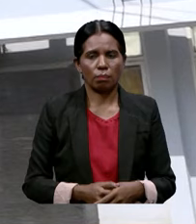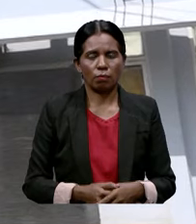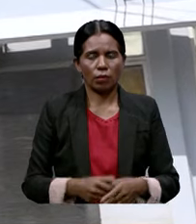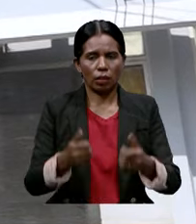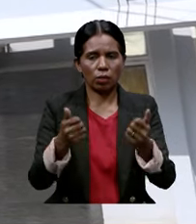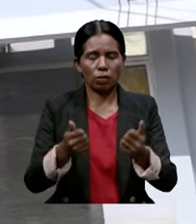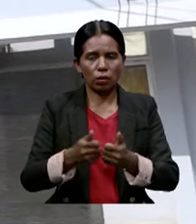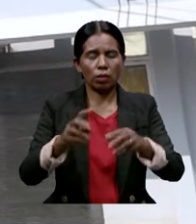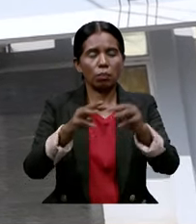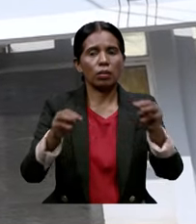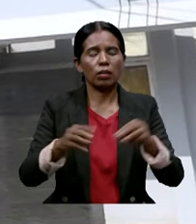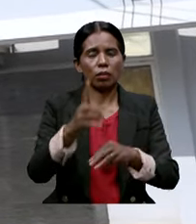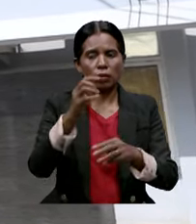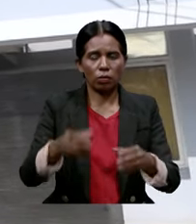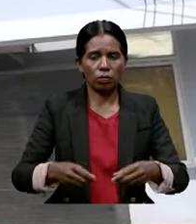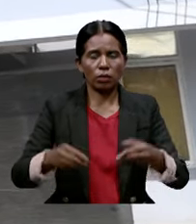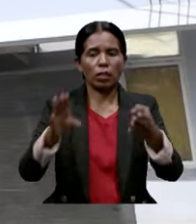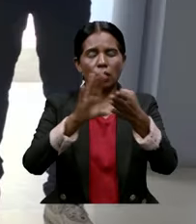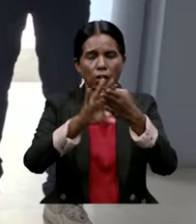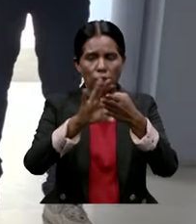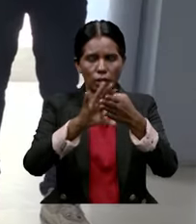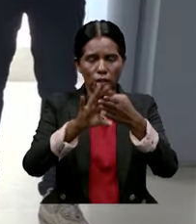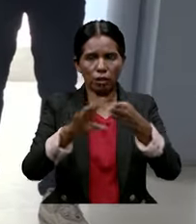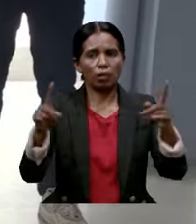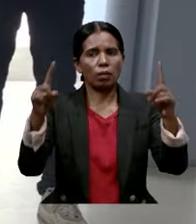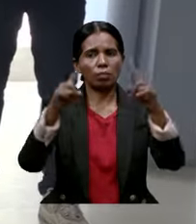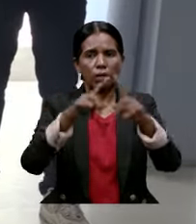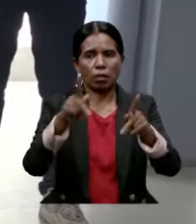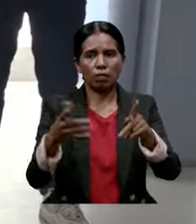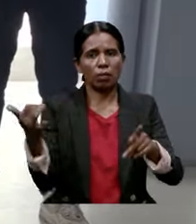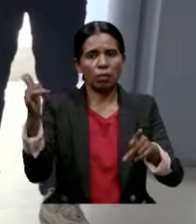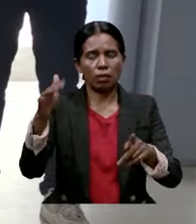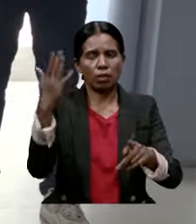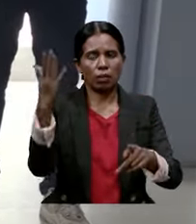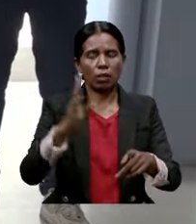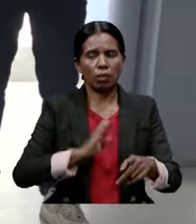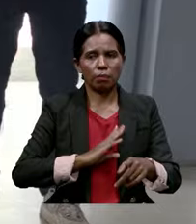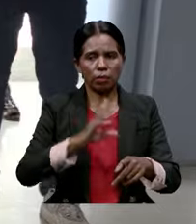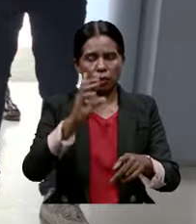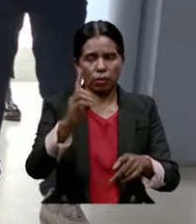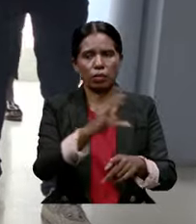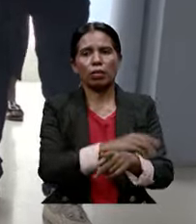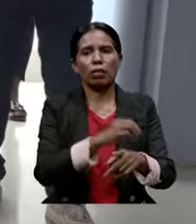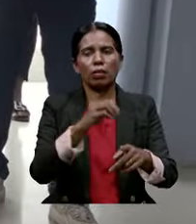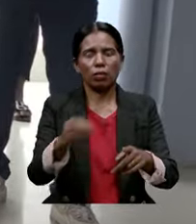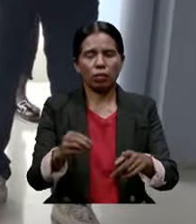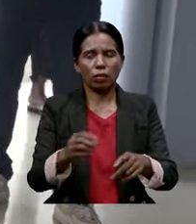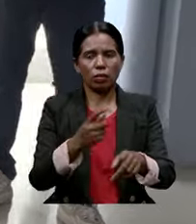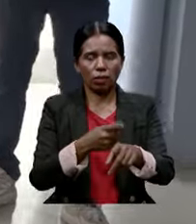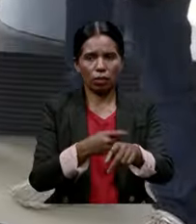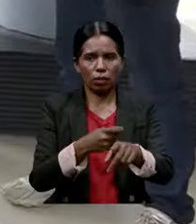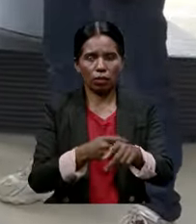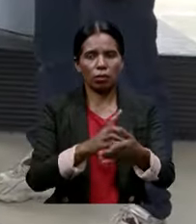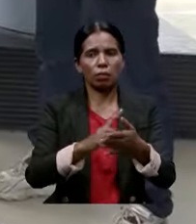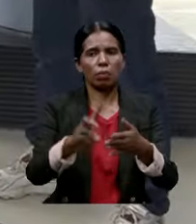Autoridade do município dele foi na carta notificação para vendedor sira e habidau senggol akadiruhung ho duração tempo